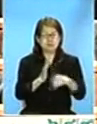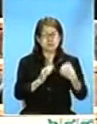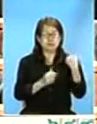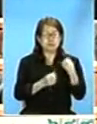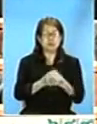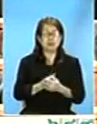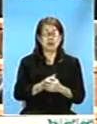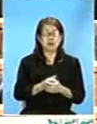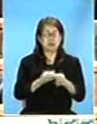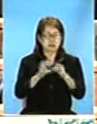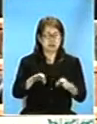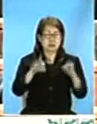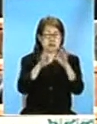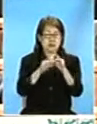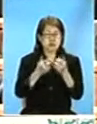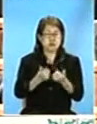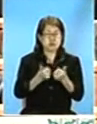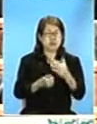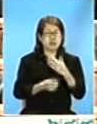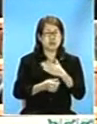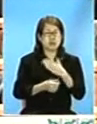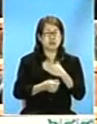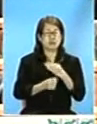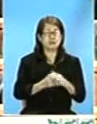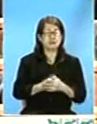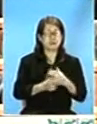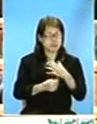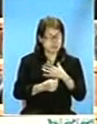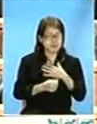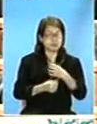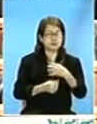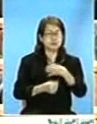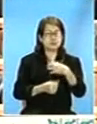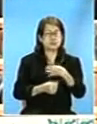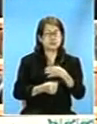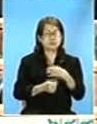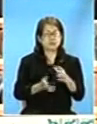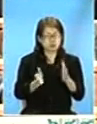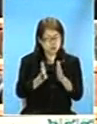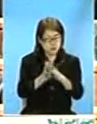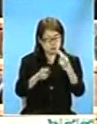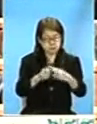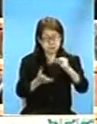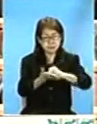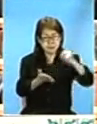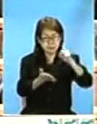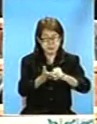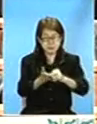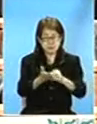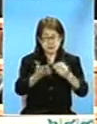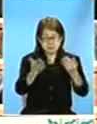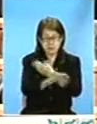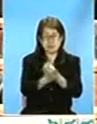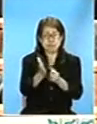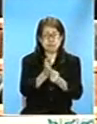คัญนะครับที่กับผมเองซึ่งเป็นผู้หนึ่งที่มีส่วนร่วมในการร่างรัฐธรรมนูญฉบับนี้เนื่อง